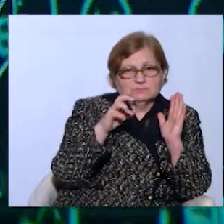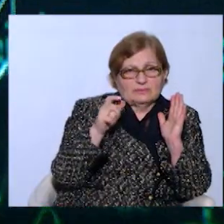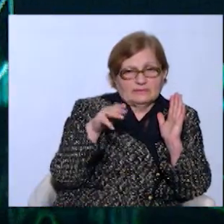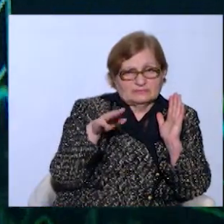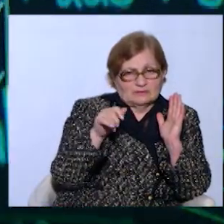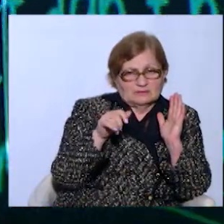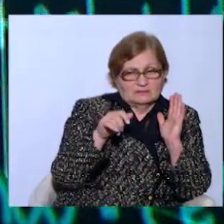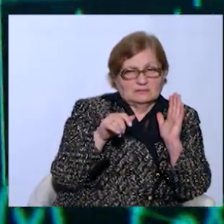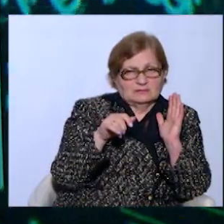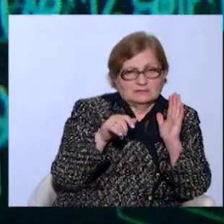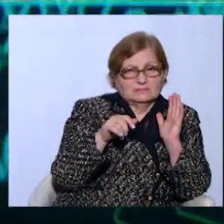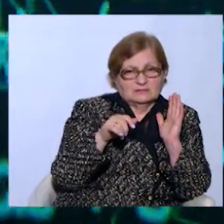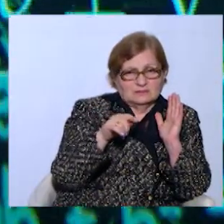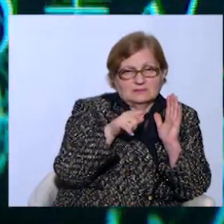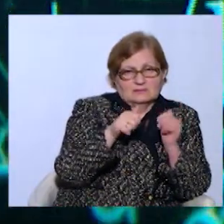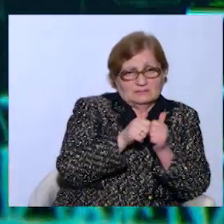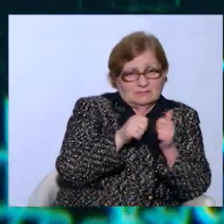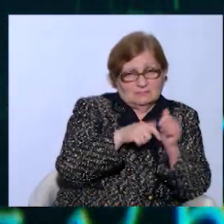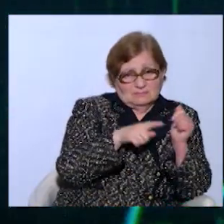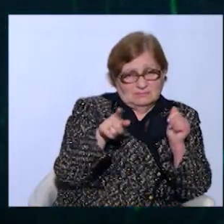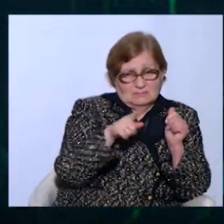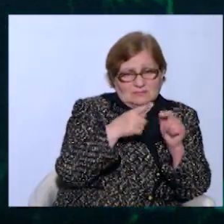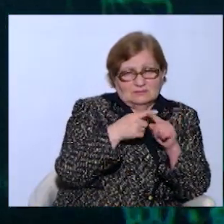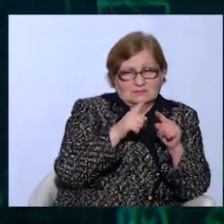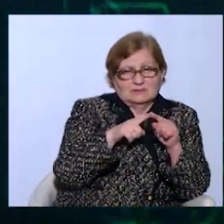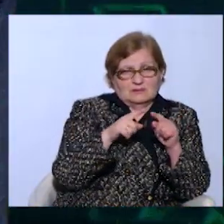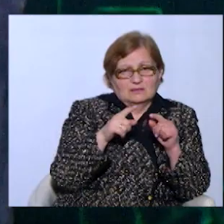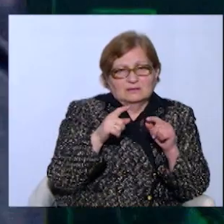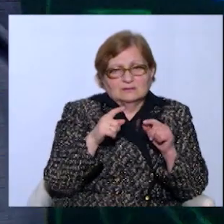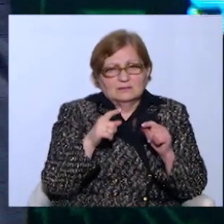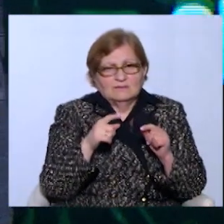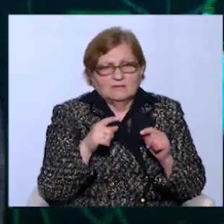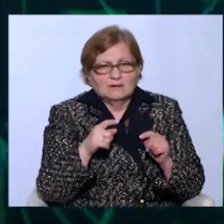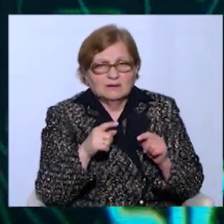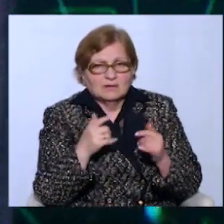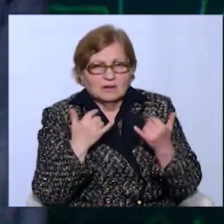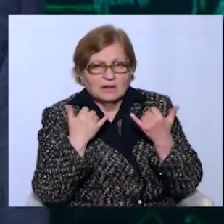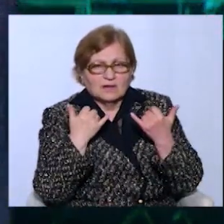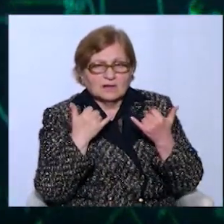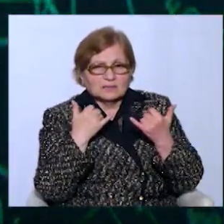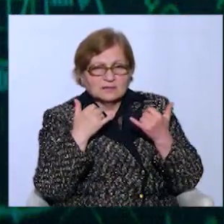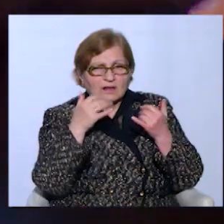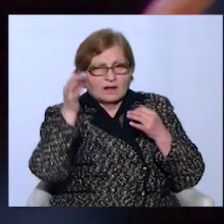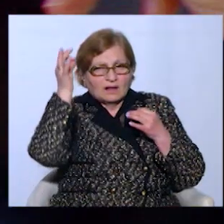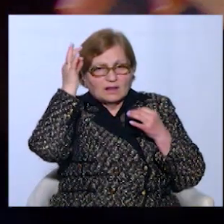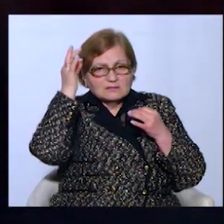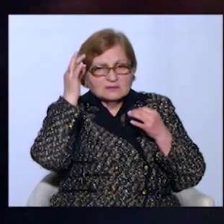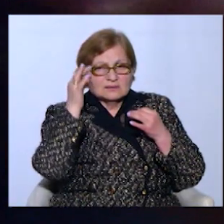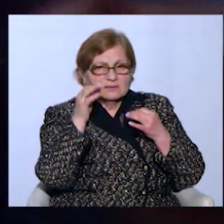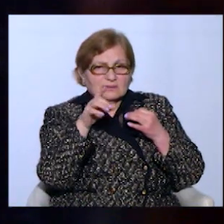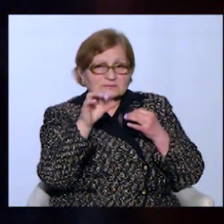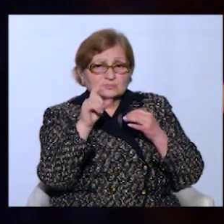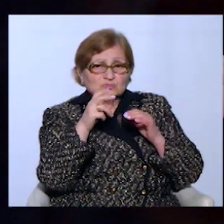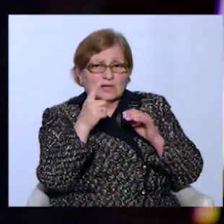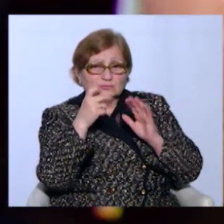გესმით რომ 180 მინუს ბეტა, რადგან მიმდებარე კუთხეებია 180 გრადუსი მინუს ბეტა. მოდით უცებ გავიხსენოთ, რადგან რო ბევრი არ გქონდა. sinusი